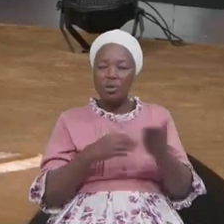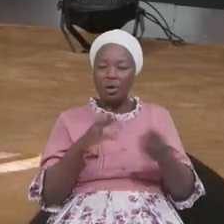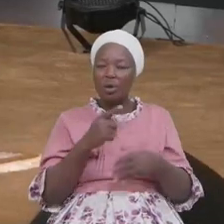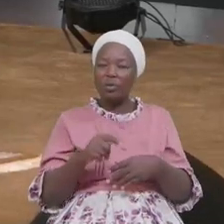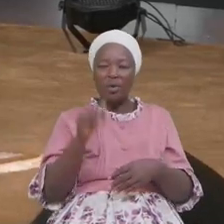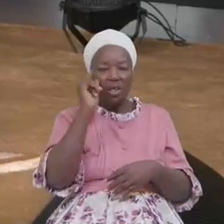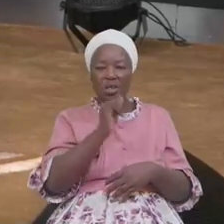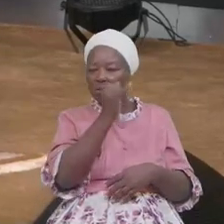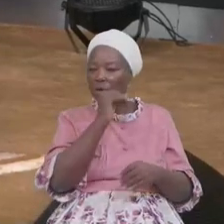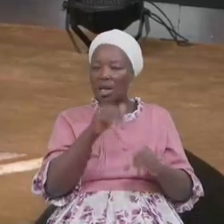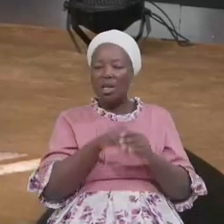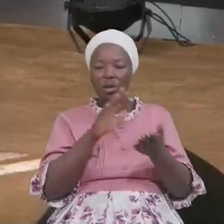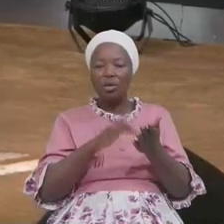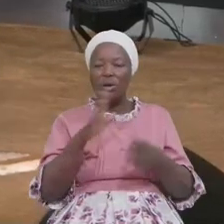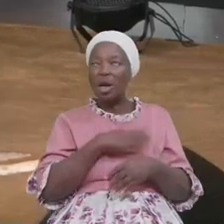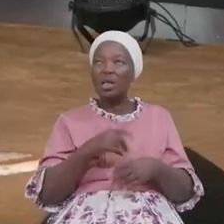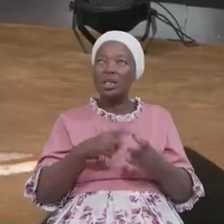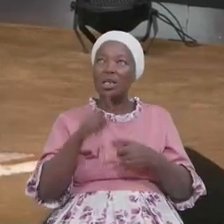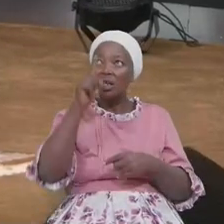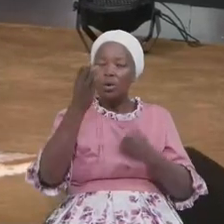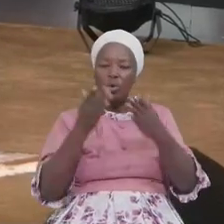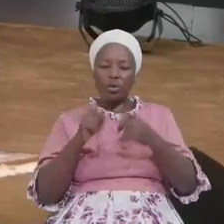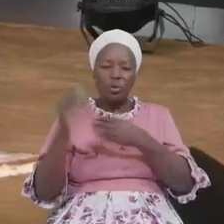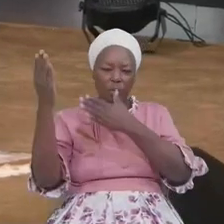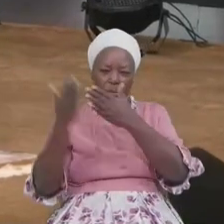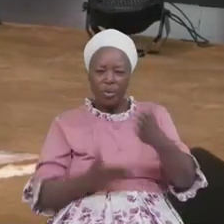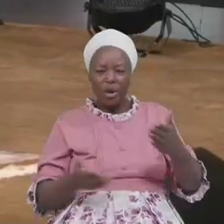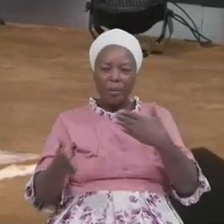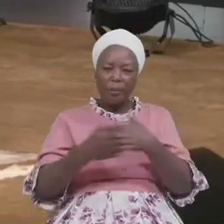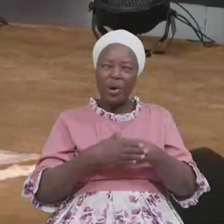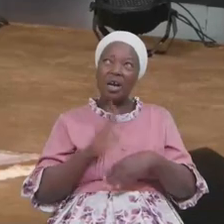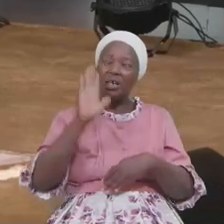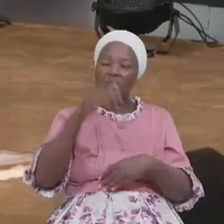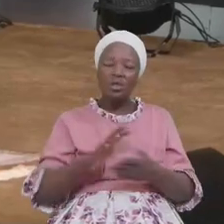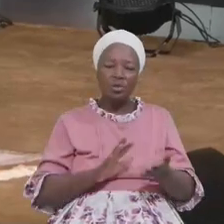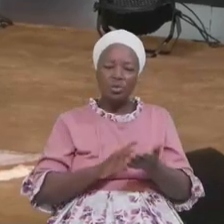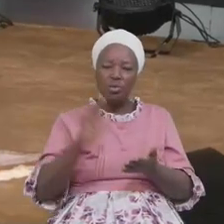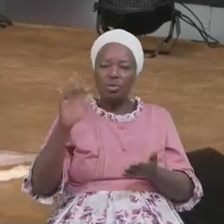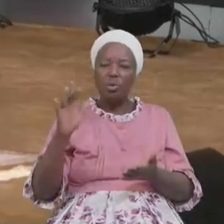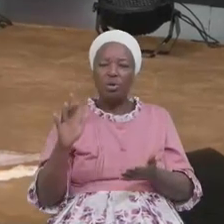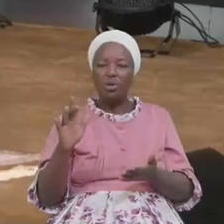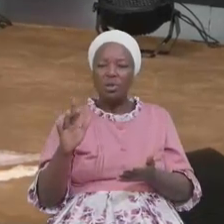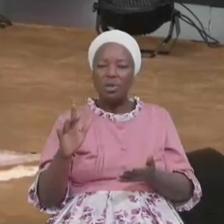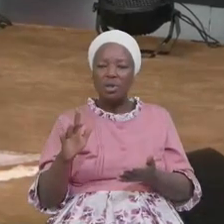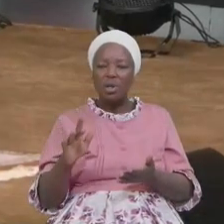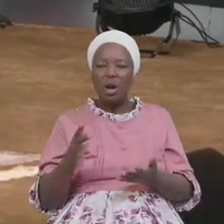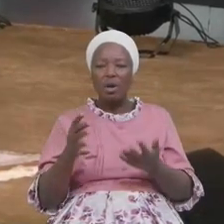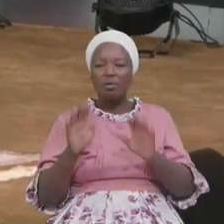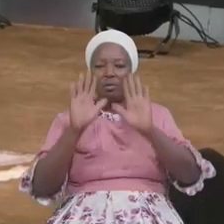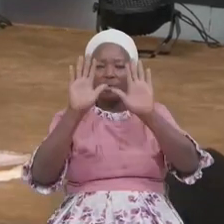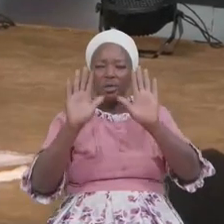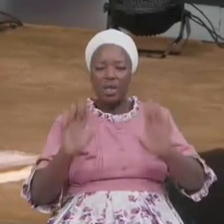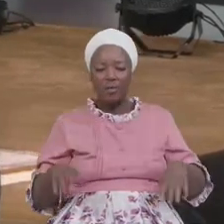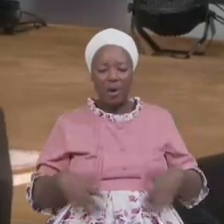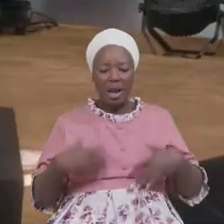et il veut nous conduire à sa vie glorieuse en nous, il dit,